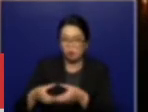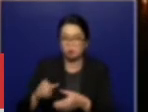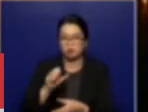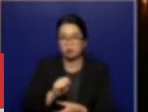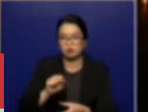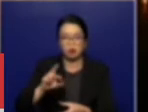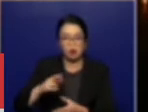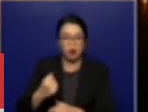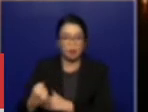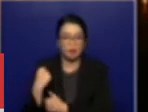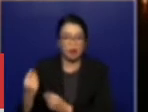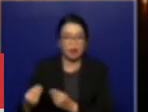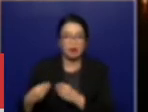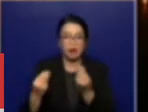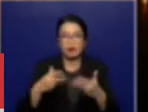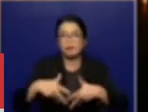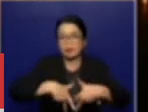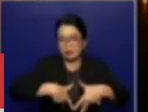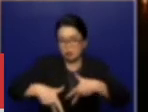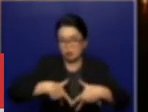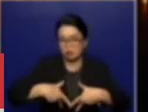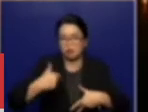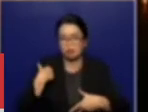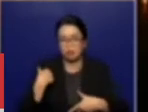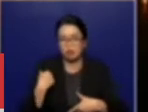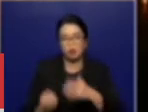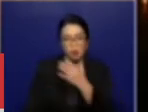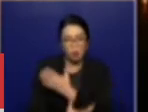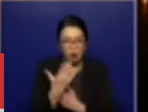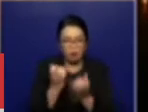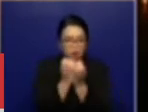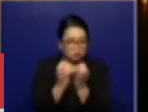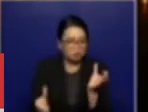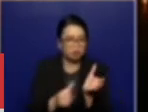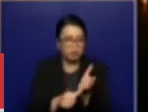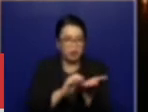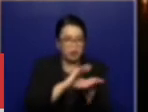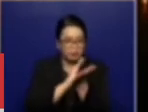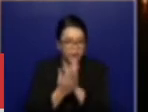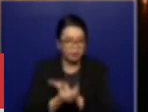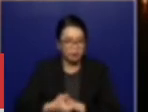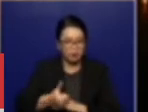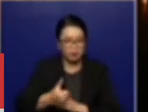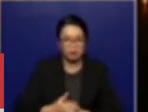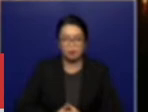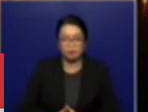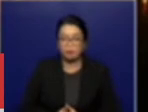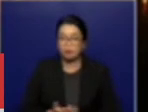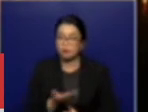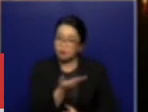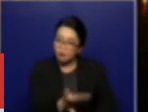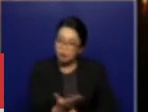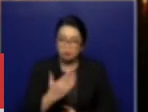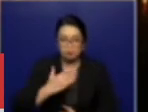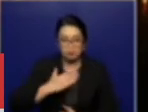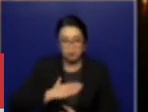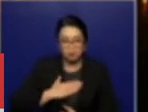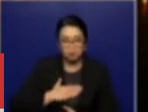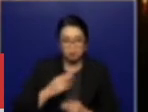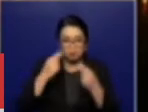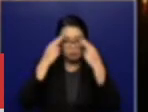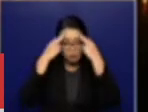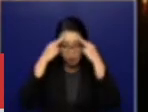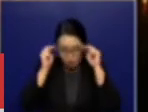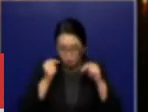ให้กับประชาชนครับท่านประธานที่เคารพครับแค่ท่านผมนะครับท่านนายกรัฐม